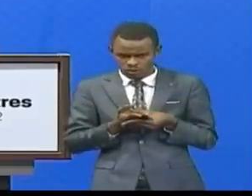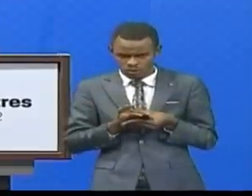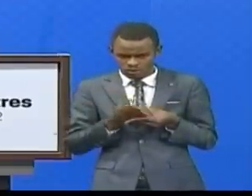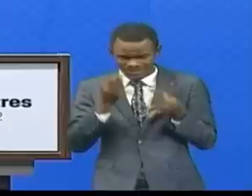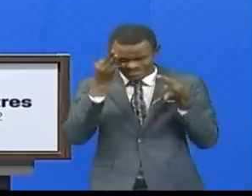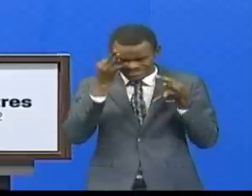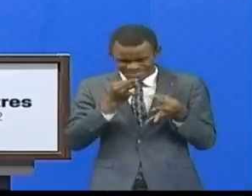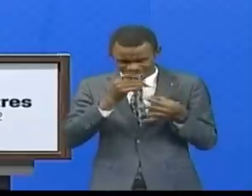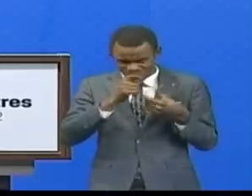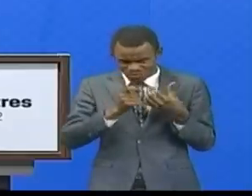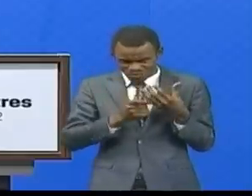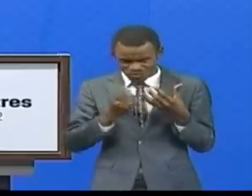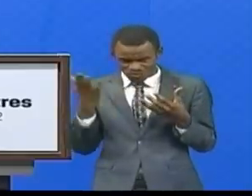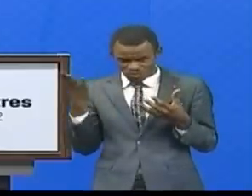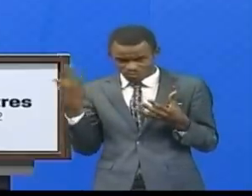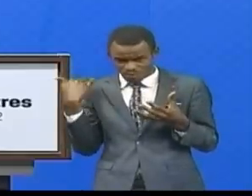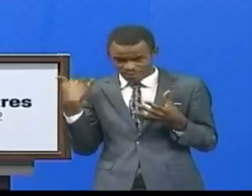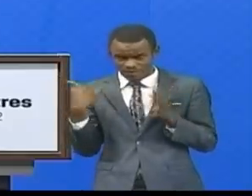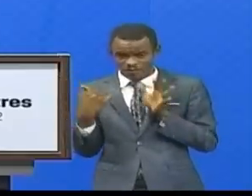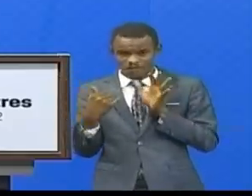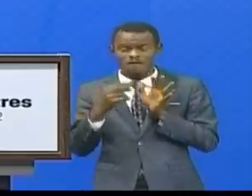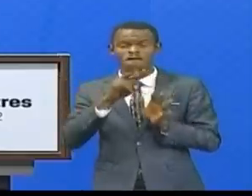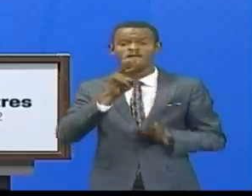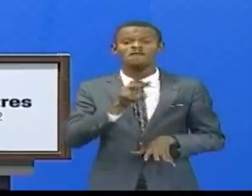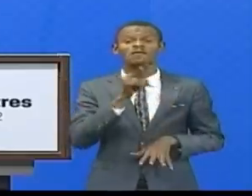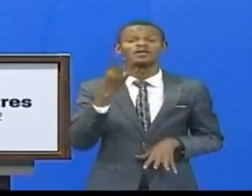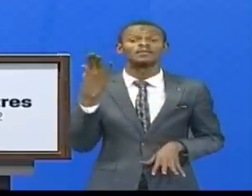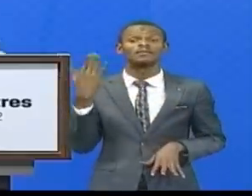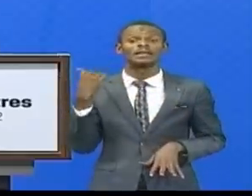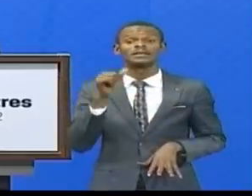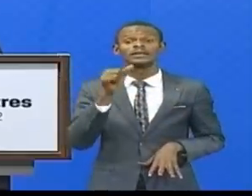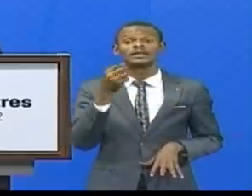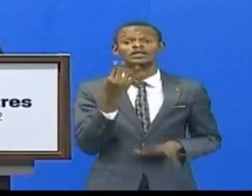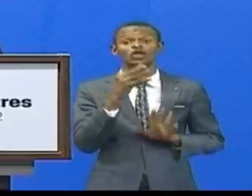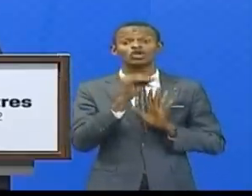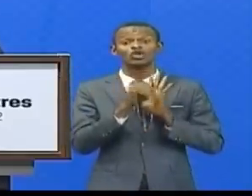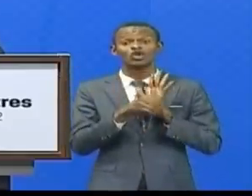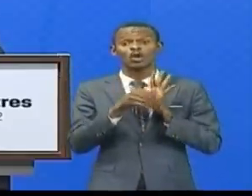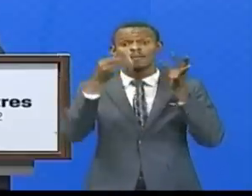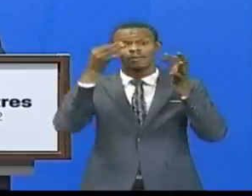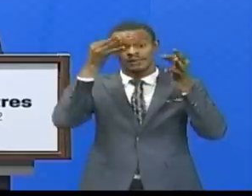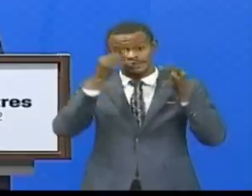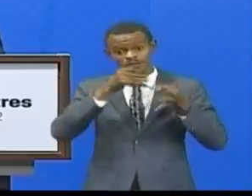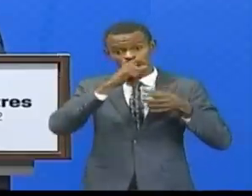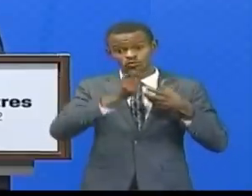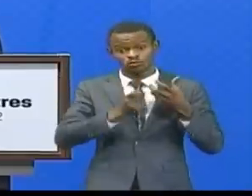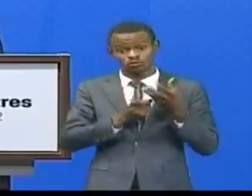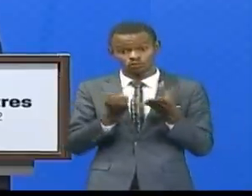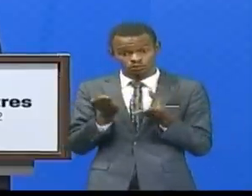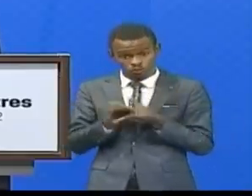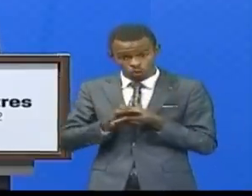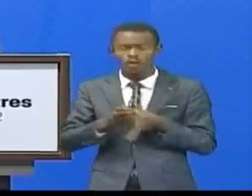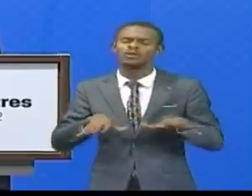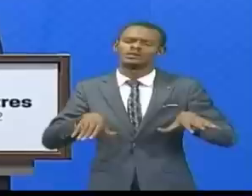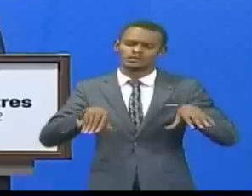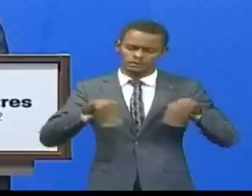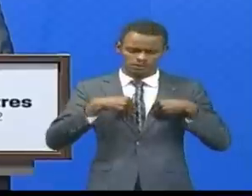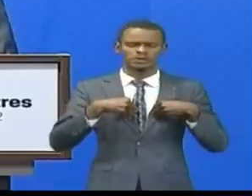réunion tenue le vendredi 14 octobre 2022. Au point